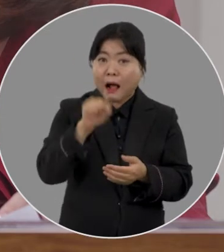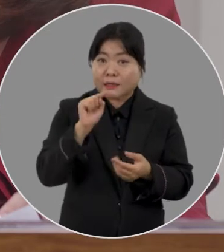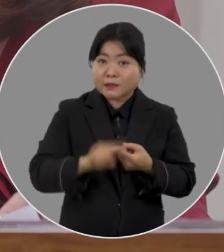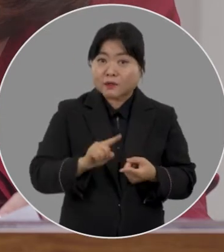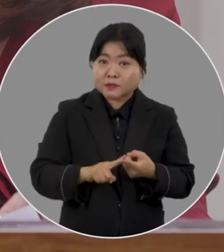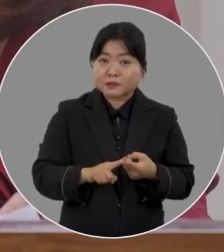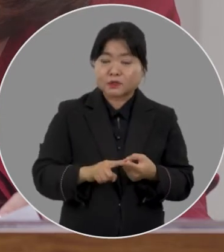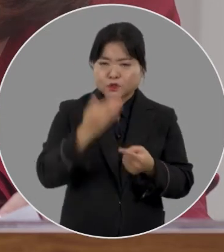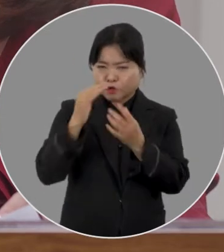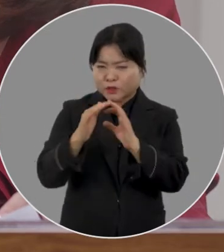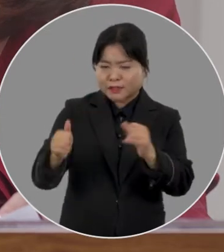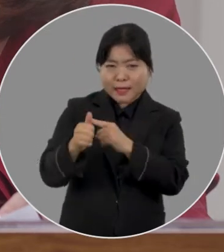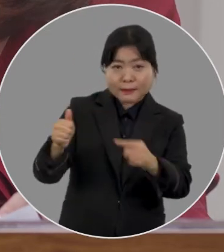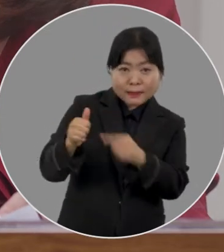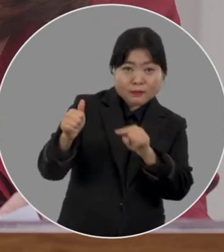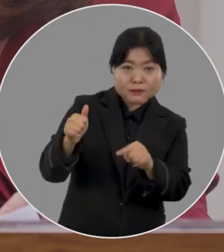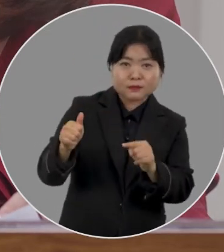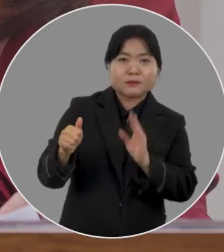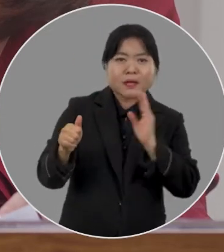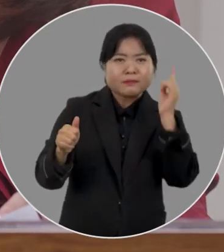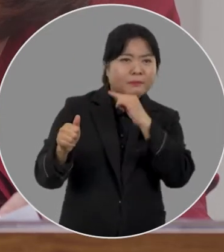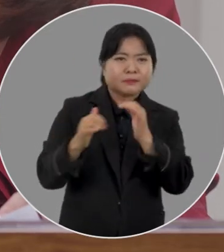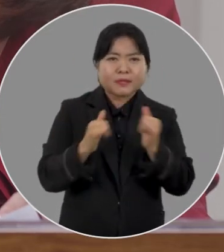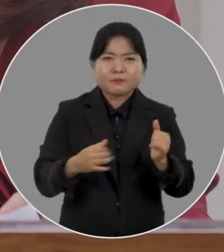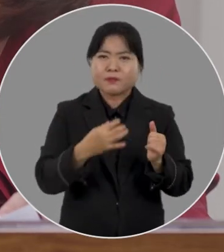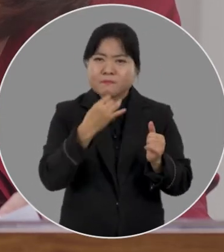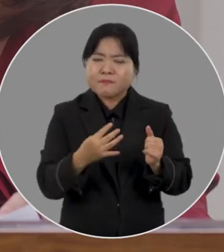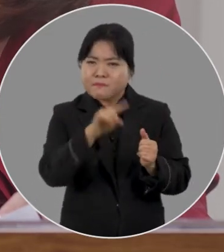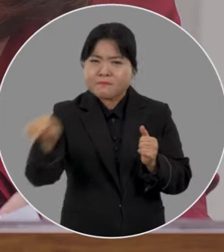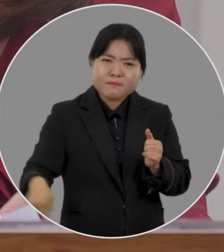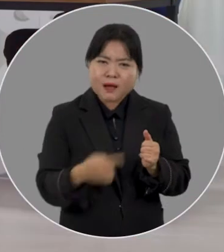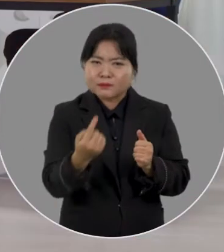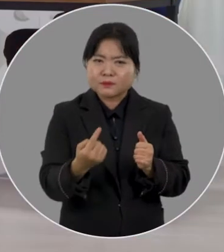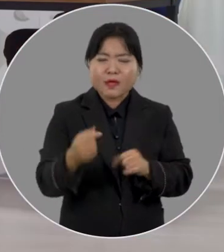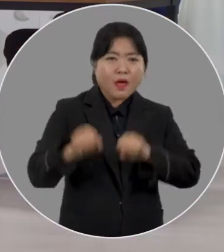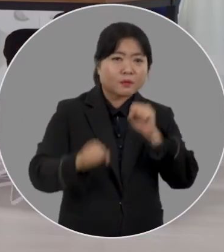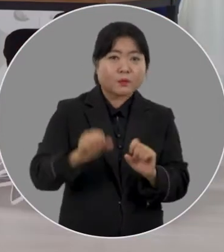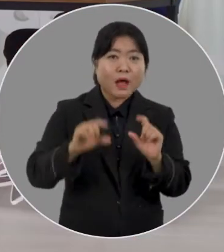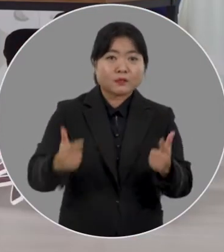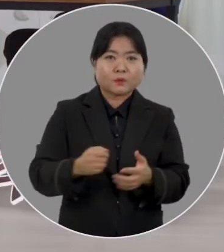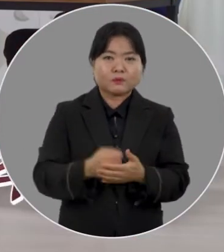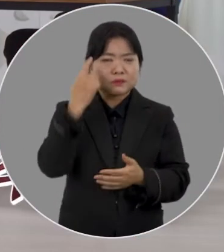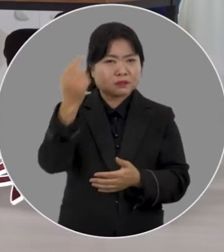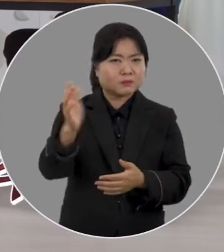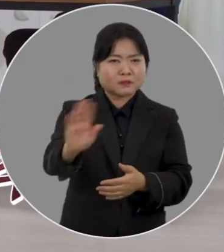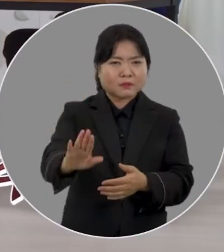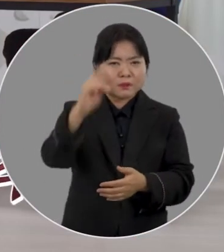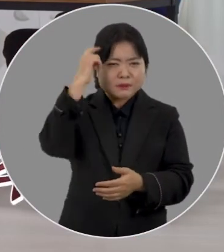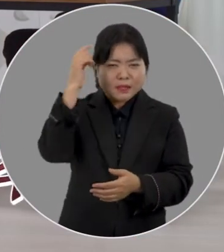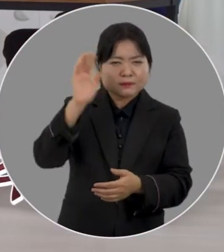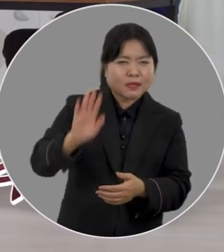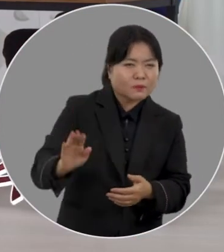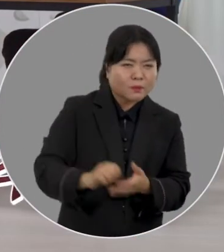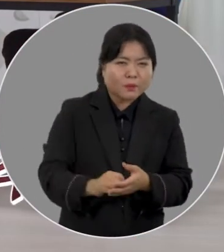것이니까 그렇게 유대인을 학살하는 것이 정말 나쁜 사람들에 의해서 이루어지는 것이 아니고 그냥 질문하지 않고 생각하지